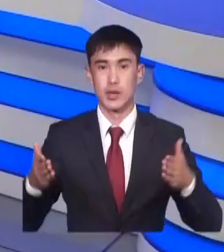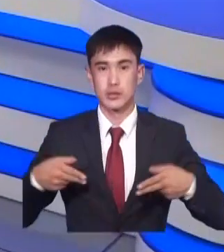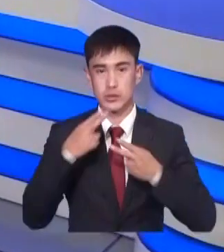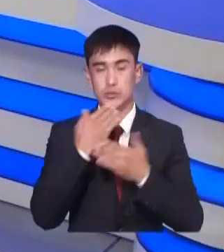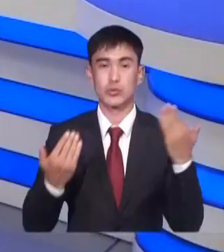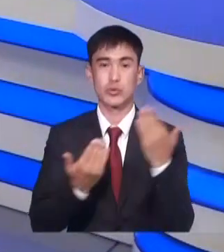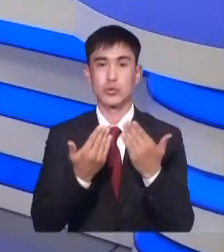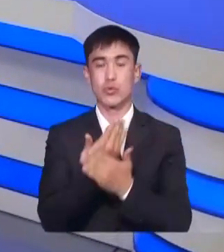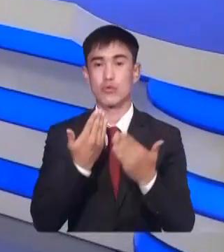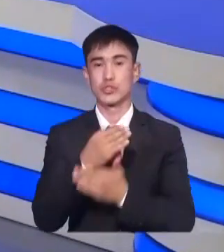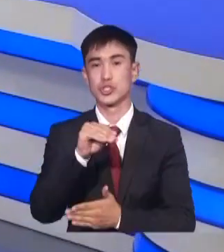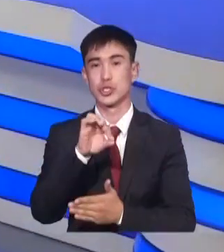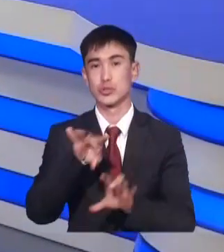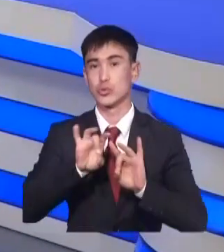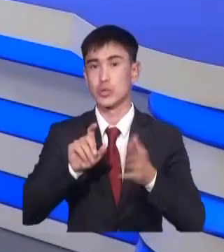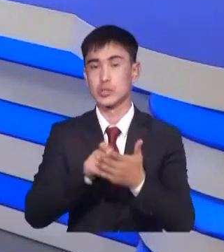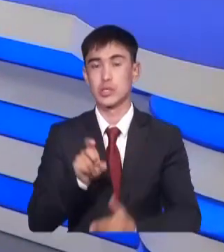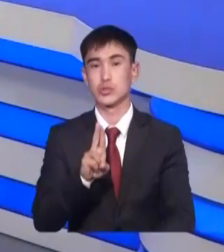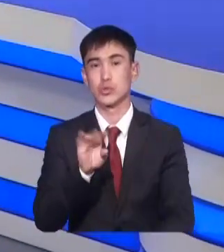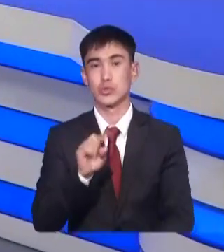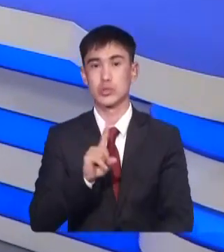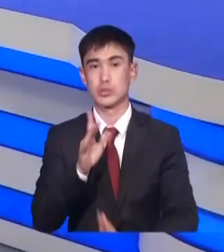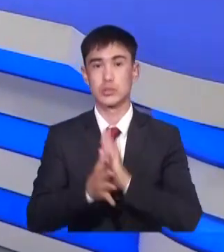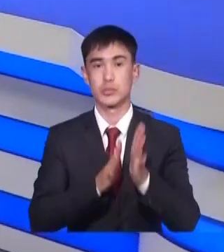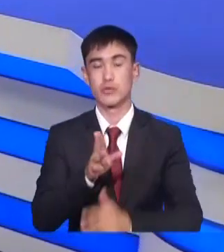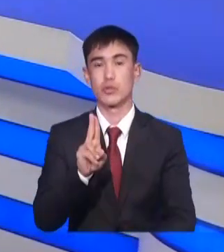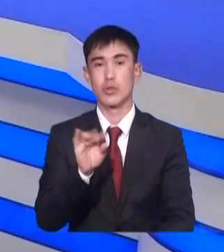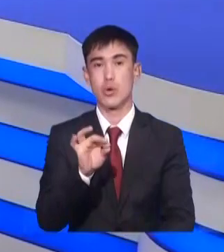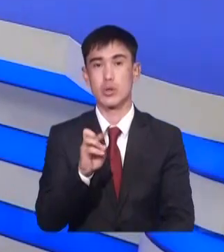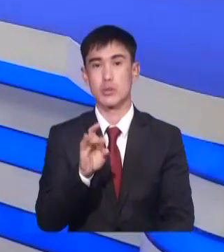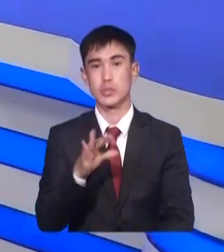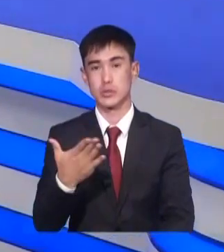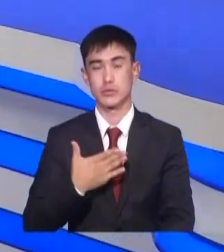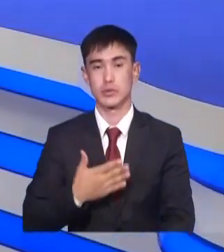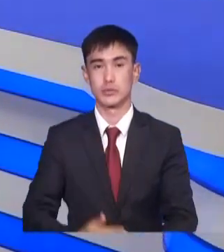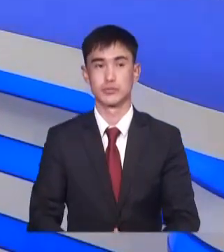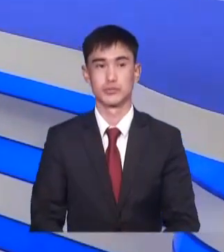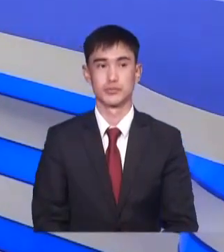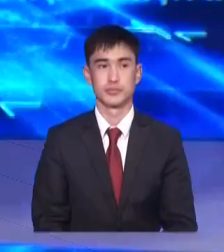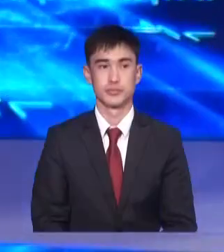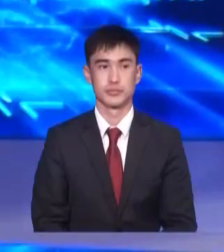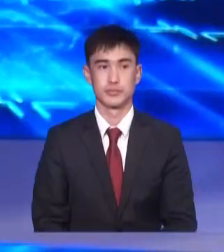Здравствуйте, в эфире телеканала ЖЦУ новости. В студии Ахундуз Нурмухамбетова и сурдопереводчик Дәурен Абдрасилов.